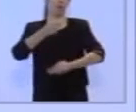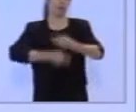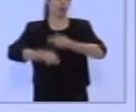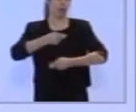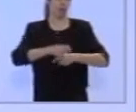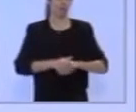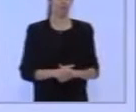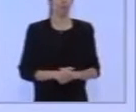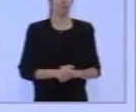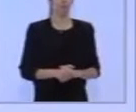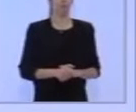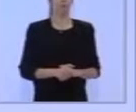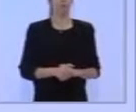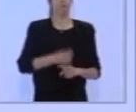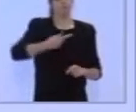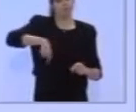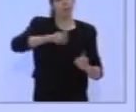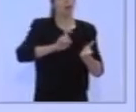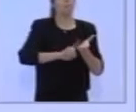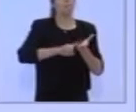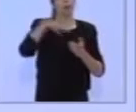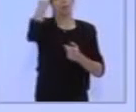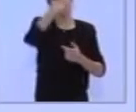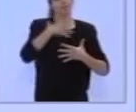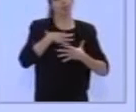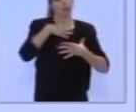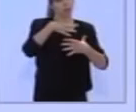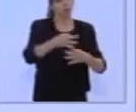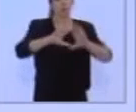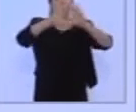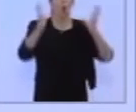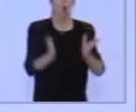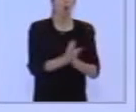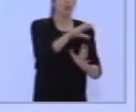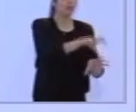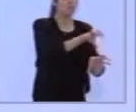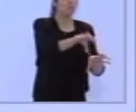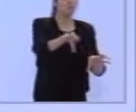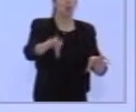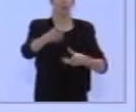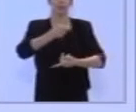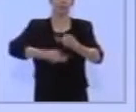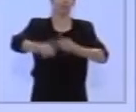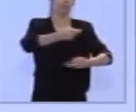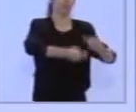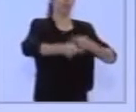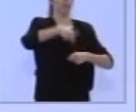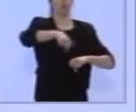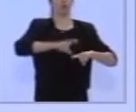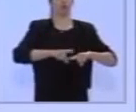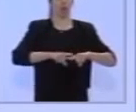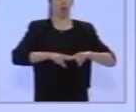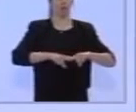σύνεδροι, οφείλουμε να εκπροσωπήσουμε τις υγιείς και παραγωγικές μονάδες αυτού του τόπου. Τους πολίτες